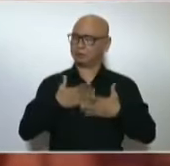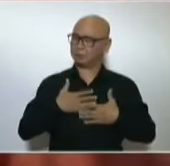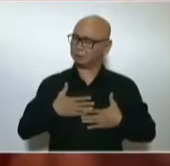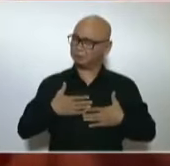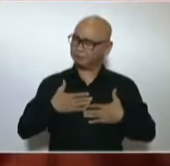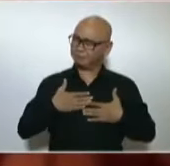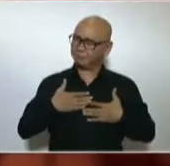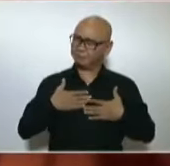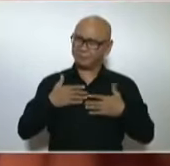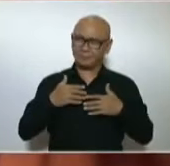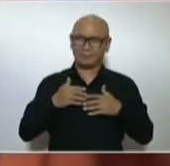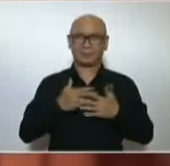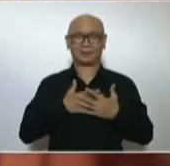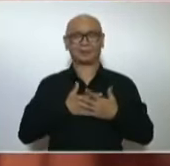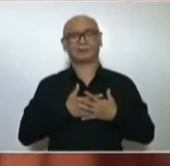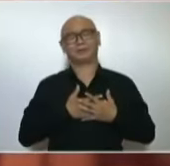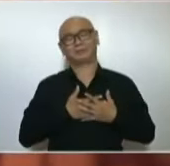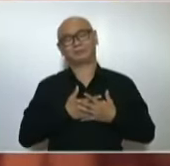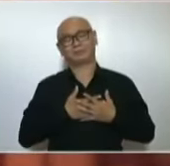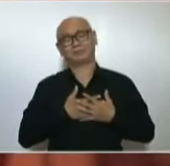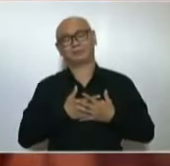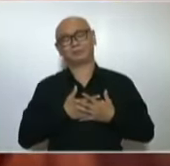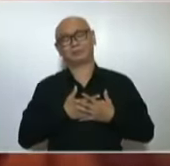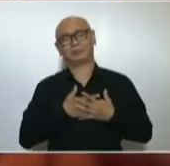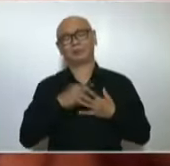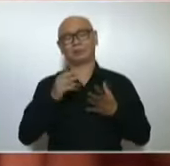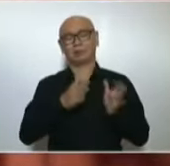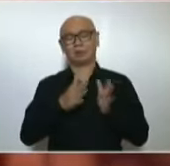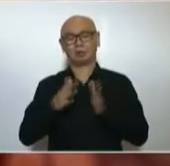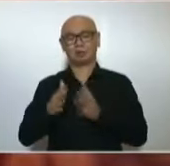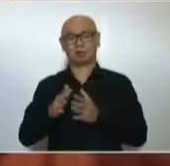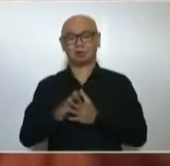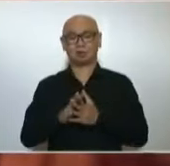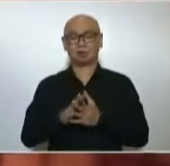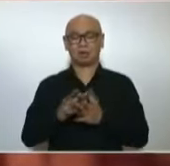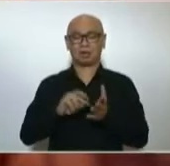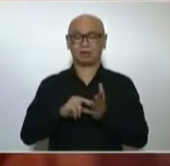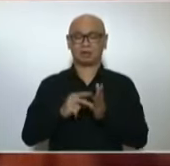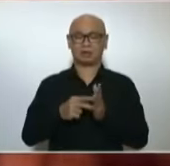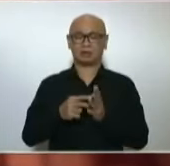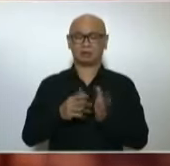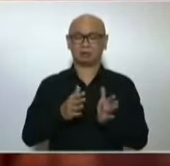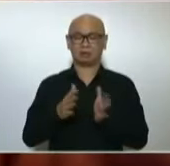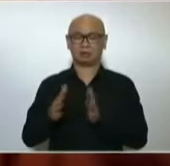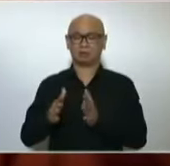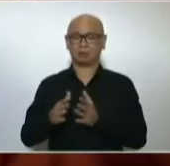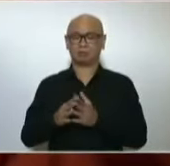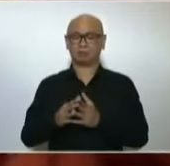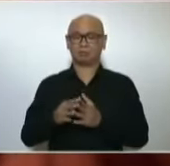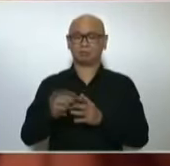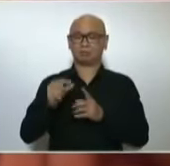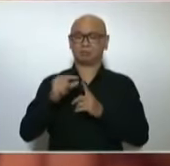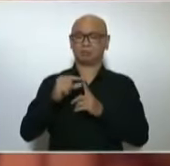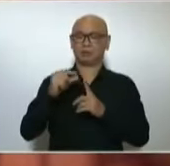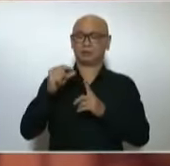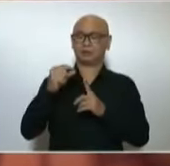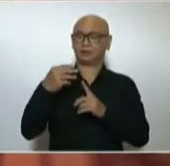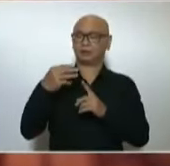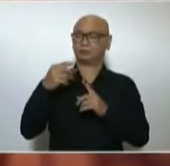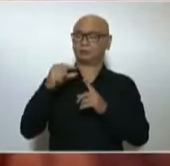itulah Jawa Tengah maju berkelanjutan bermakna melanjutkan prestasi Bapak